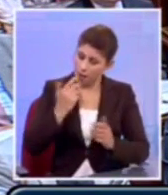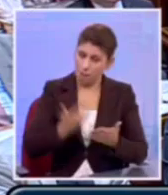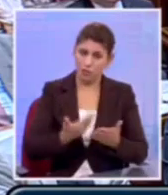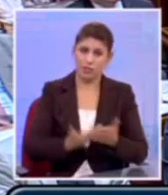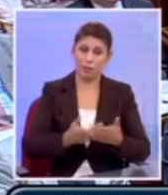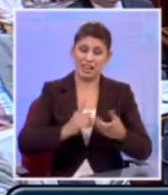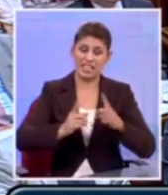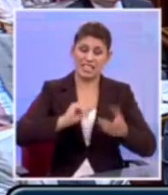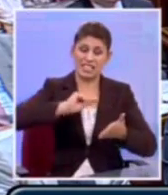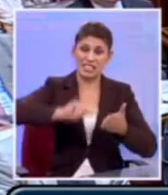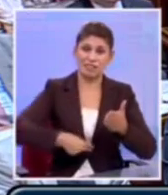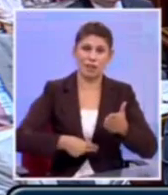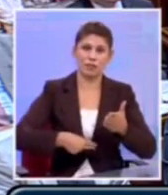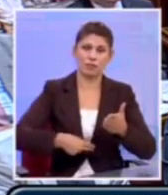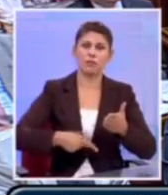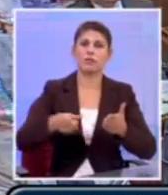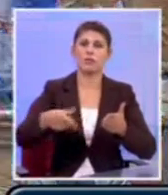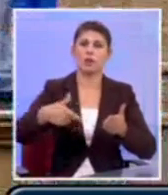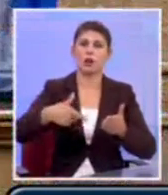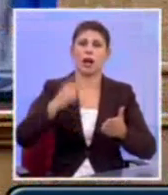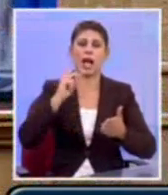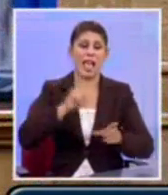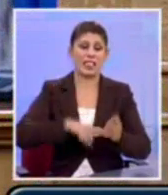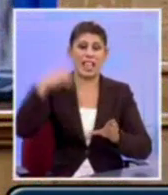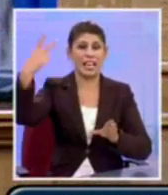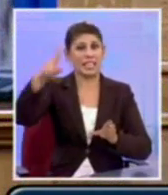τις οποίες επιβαρύνθηκε το χρέος.